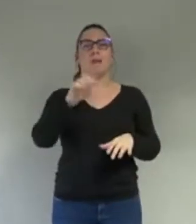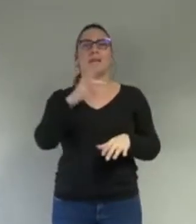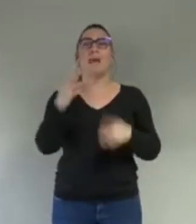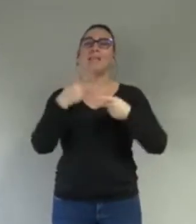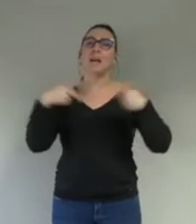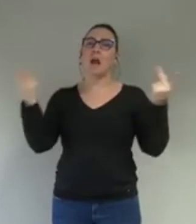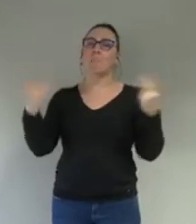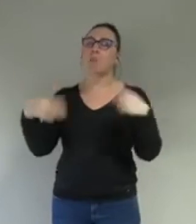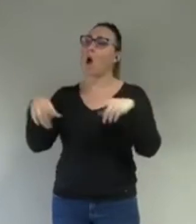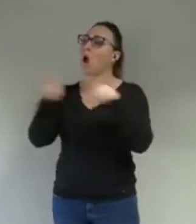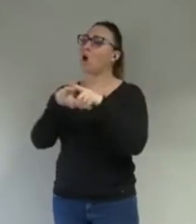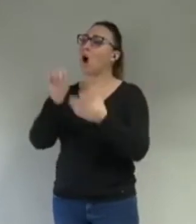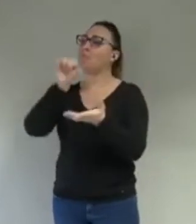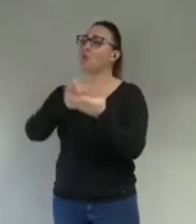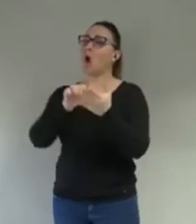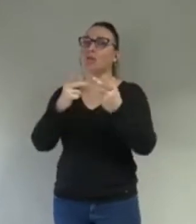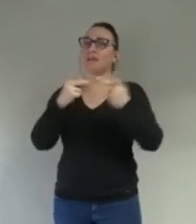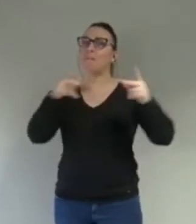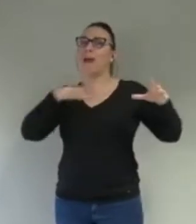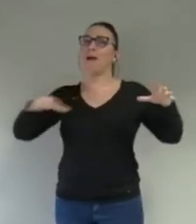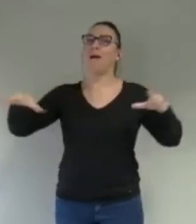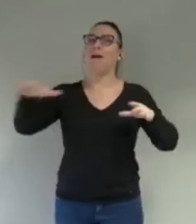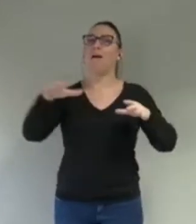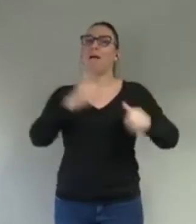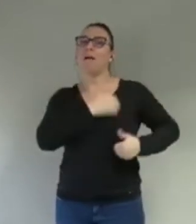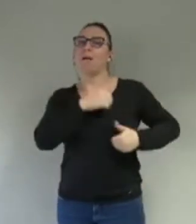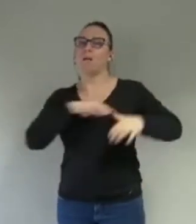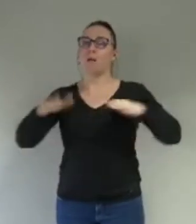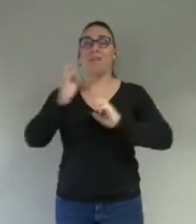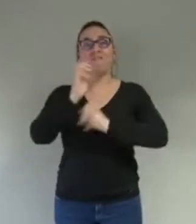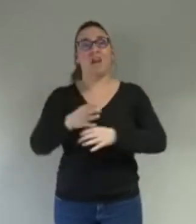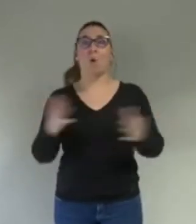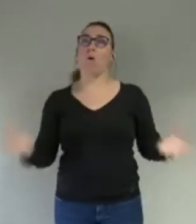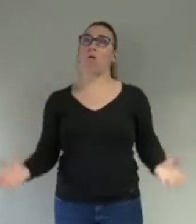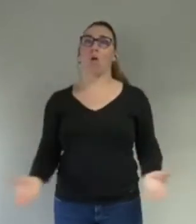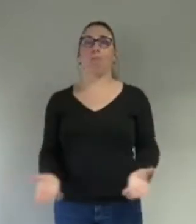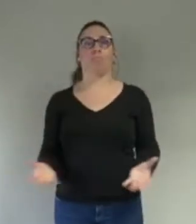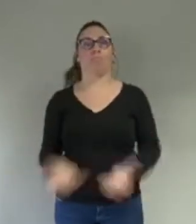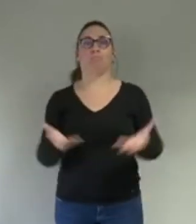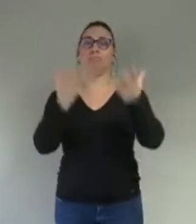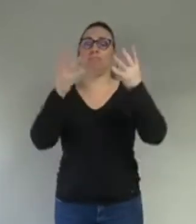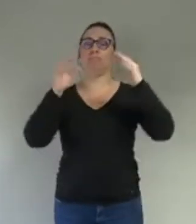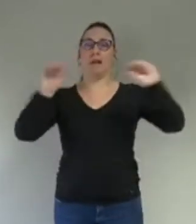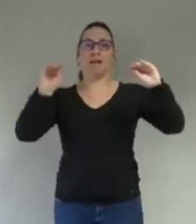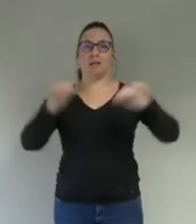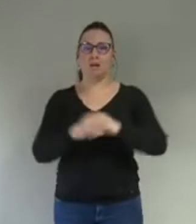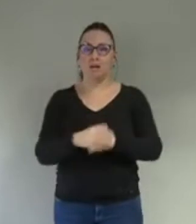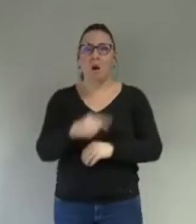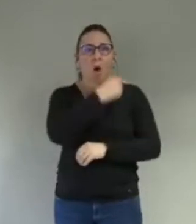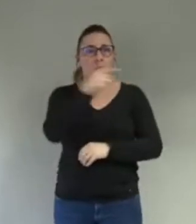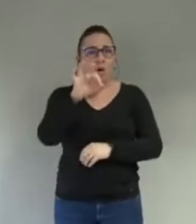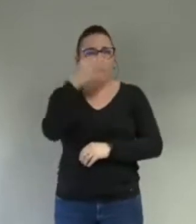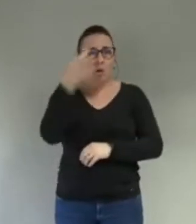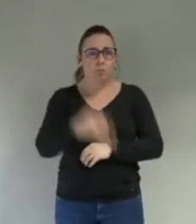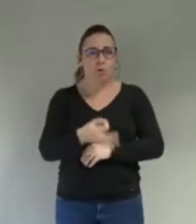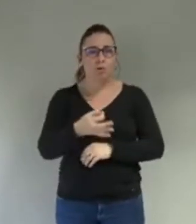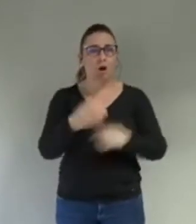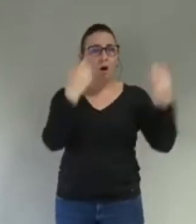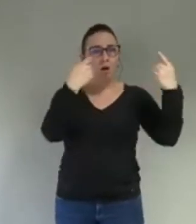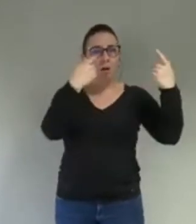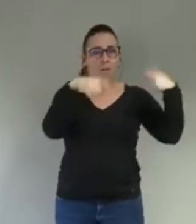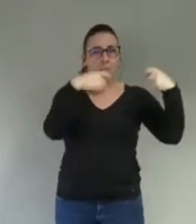dans l'hypercentre où la chrono-vélo a dynamisé le commerce. » Ah bon ? Moins 50% de chiffre d'affaires au marché des Halles,